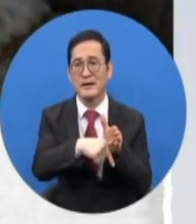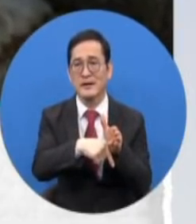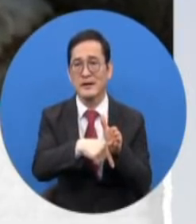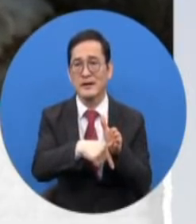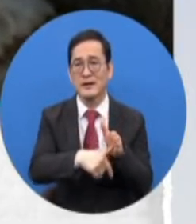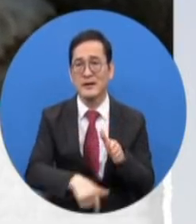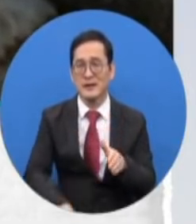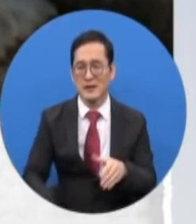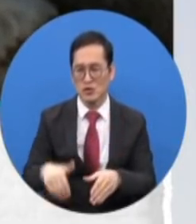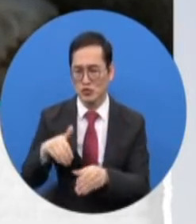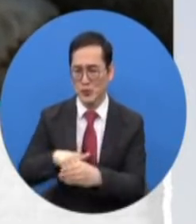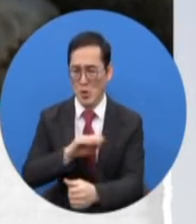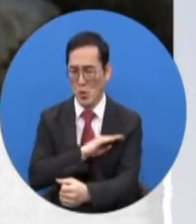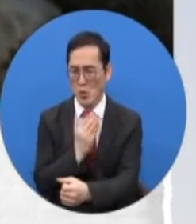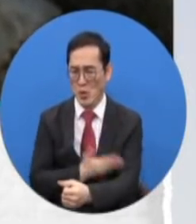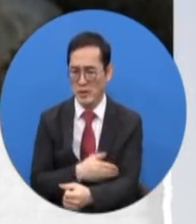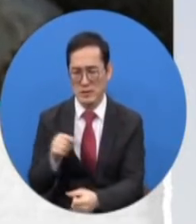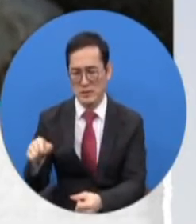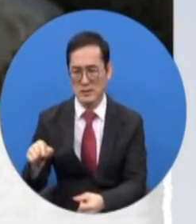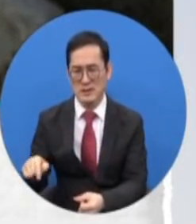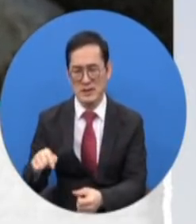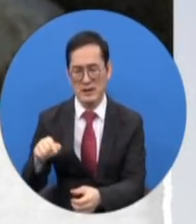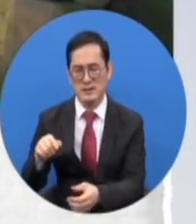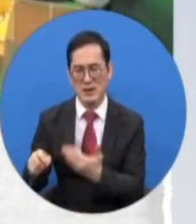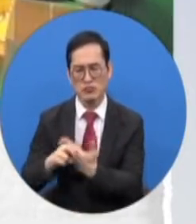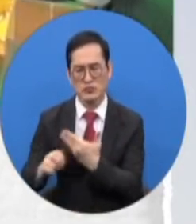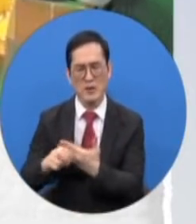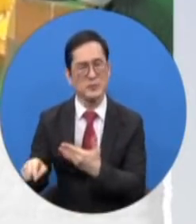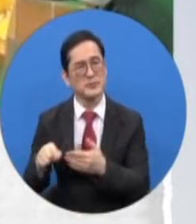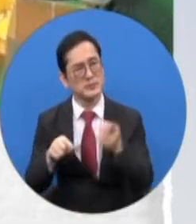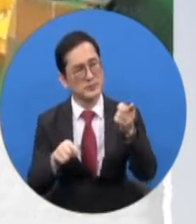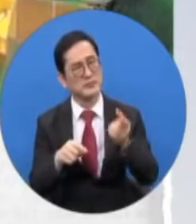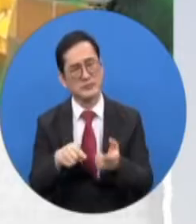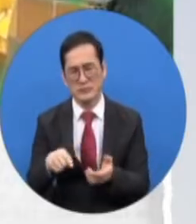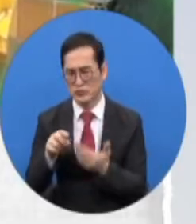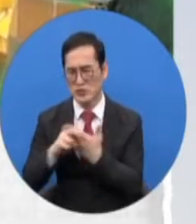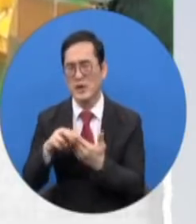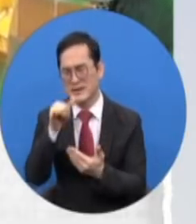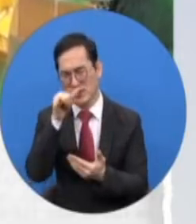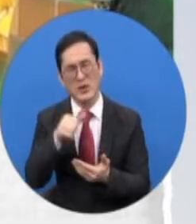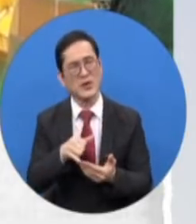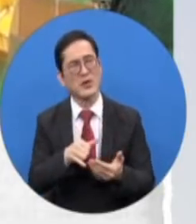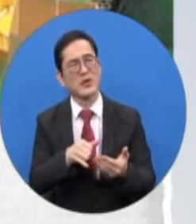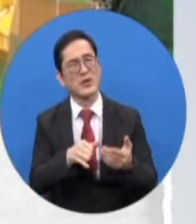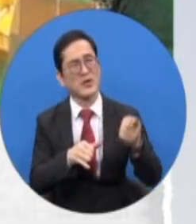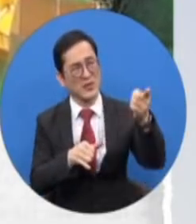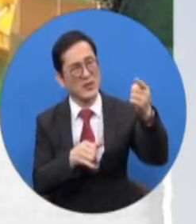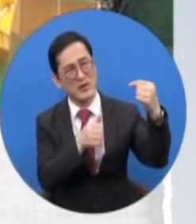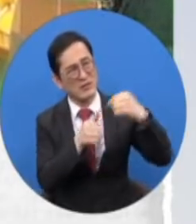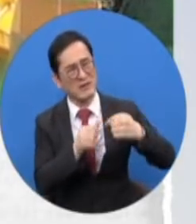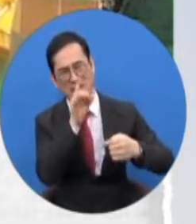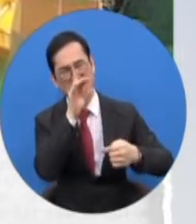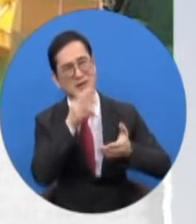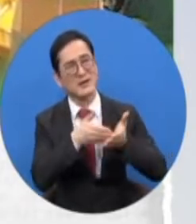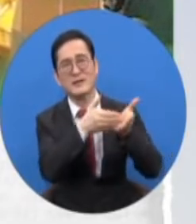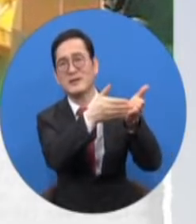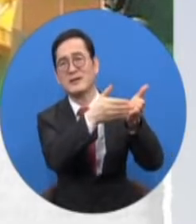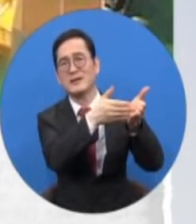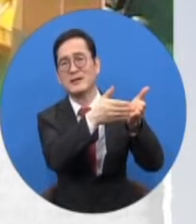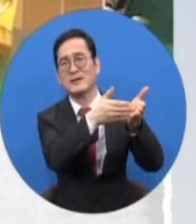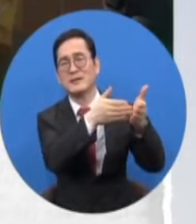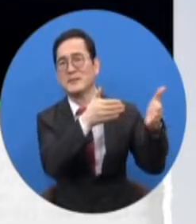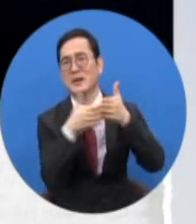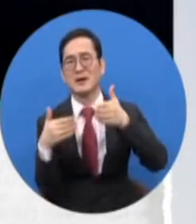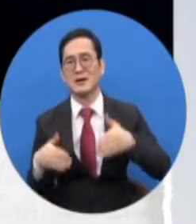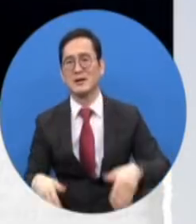투표권이 보장되지 않으니 다른 방안을 마련해야 한다는 여러 의견이 있었으면서도 그 의견을 반영하지 못했습니다. 그리고 확진자 격리자